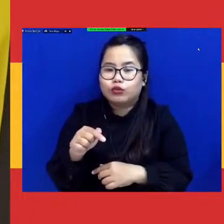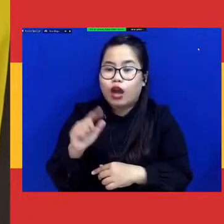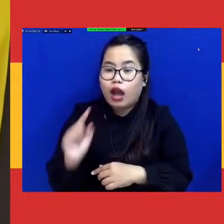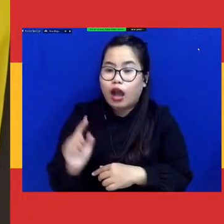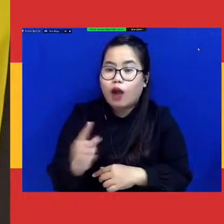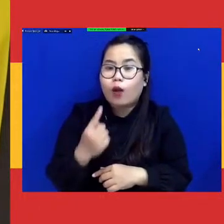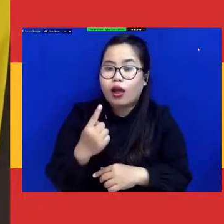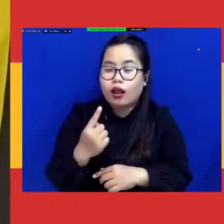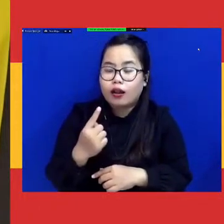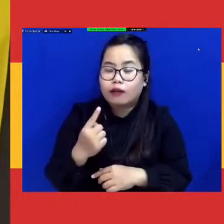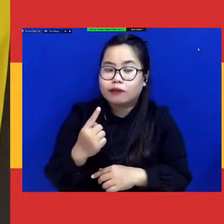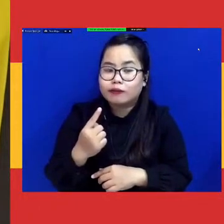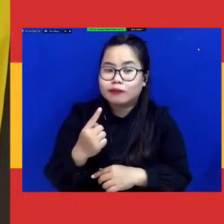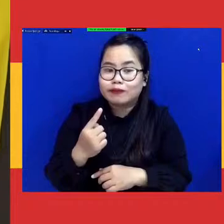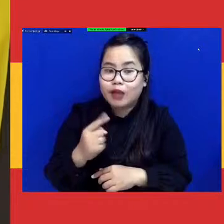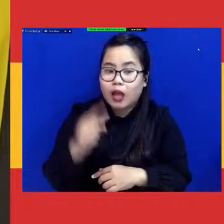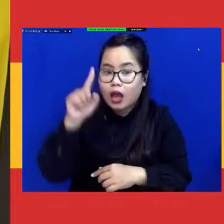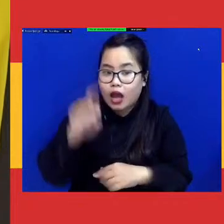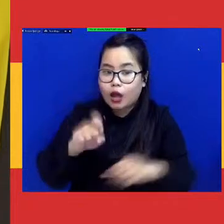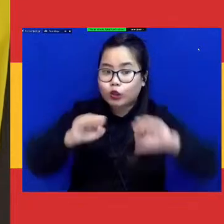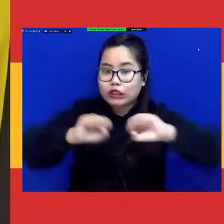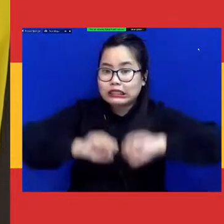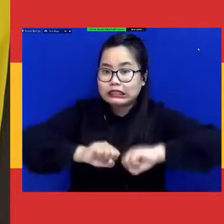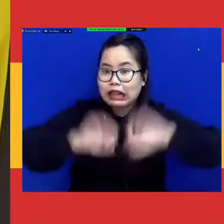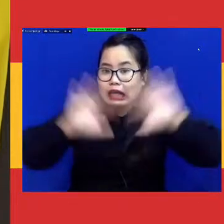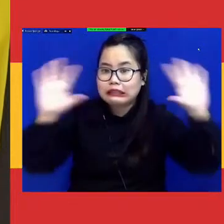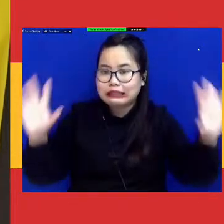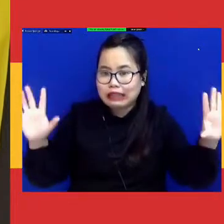awalnya harus dijelaskan dengan